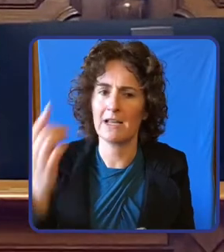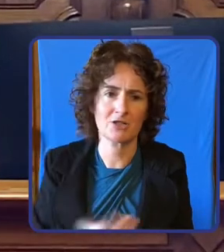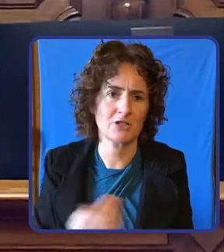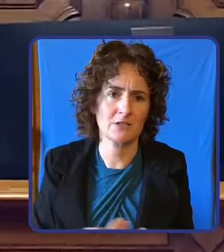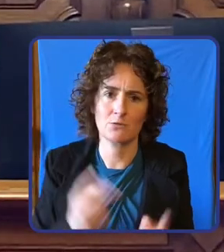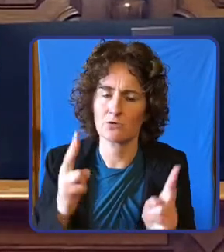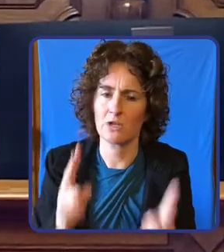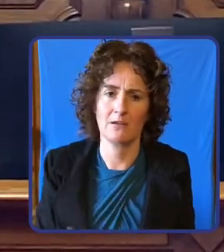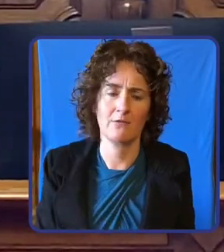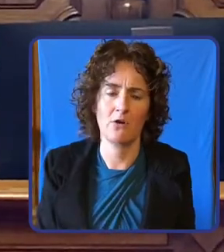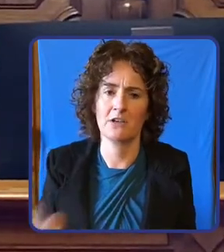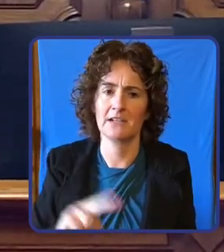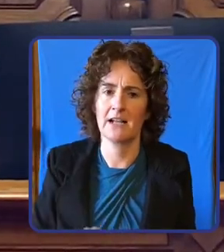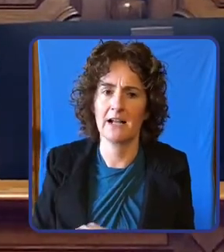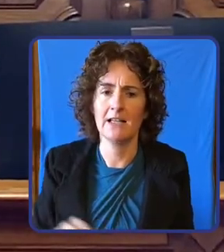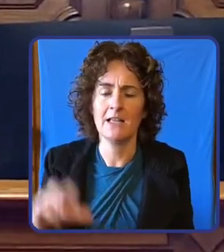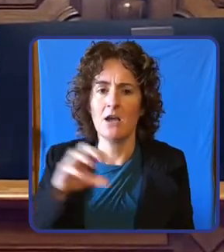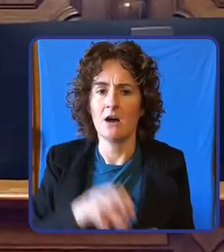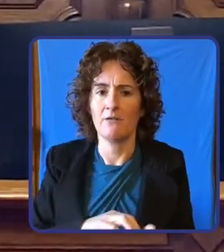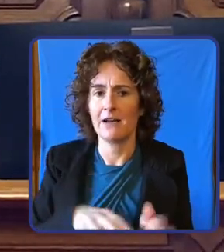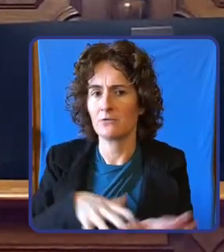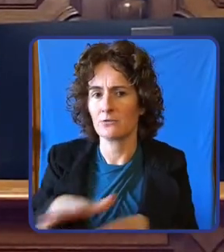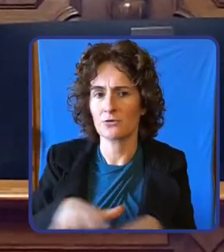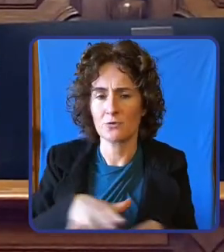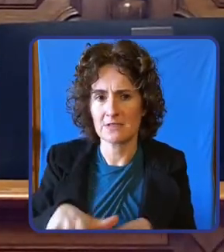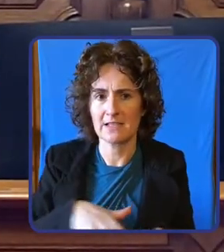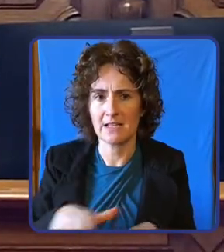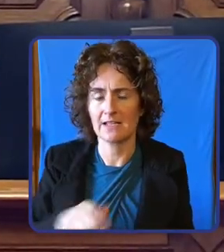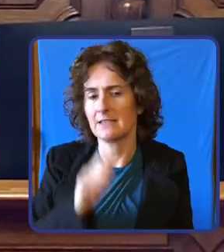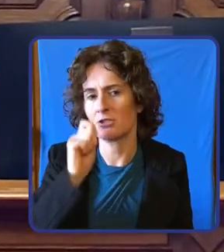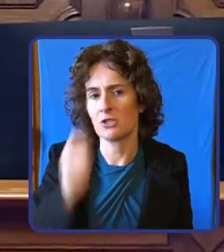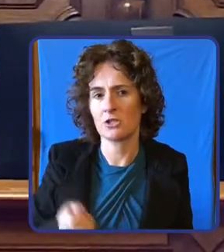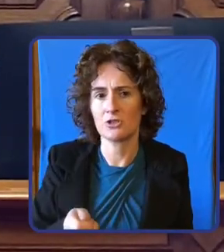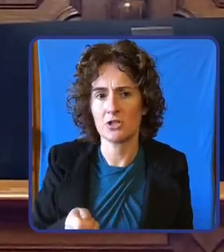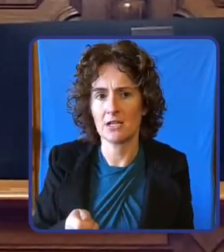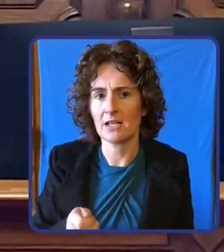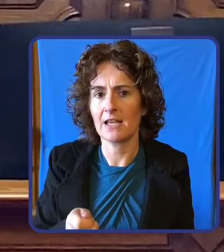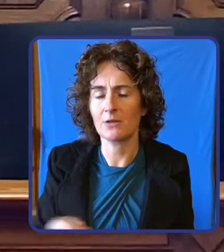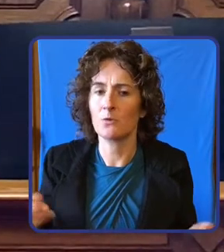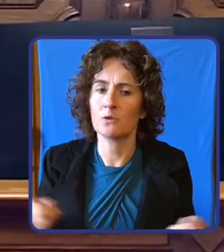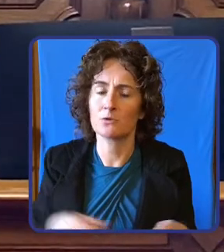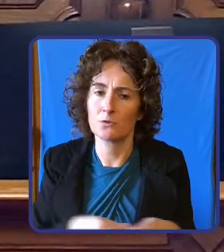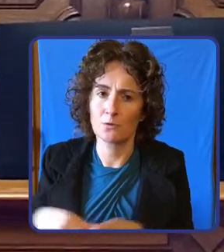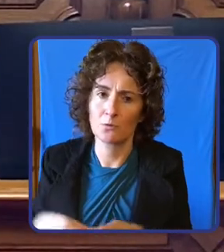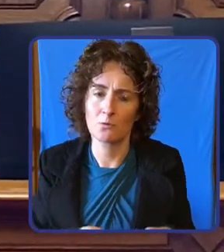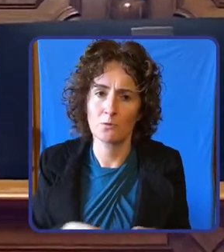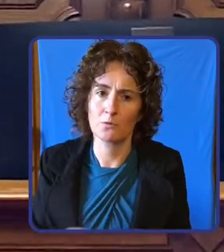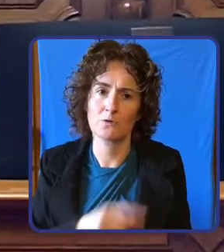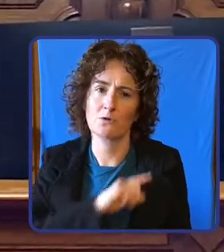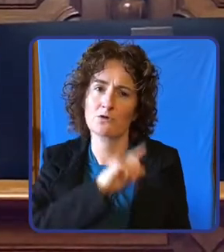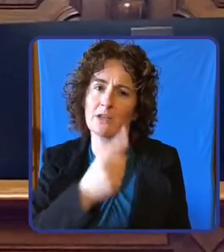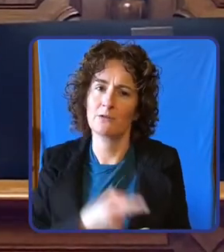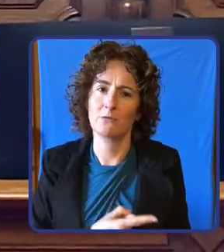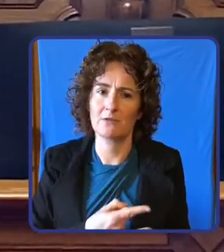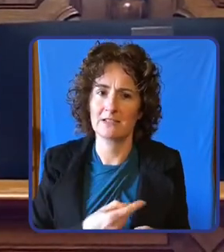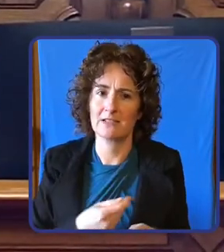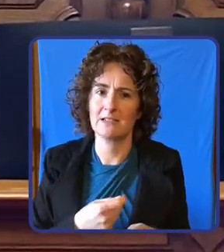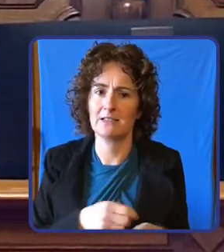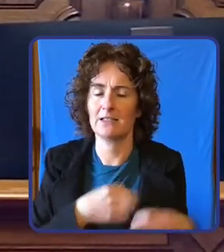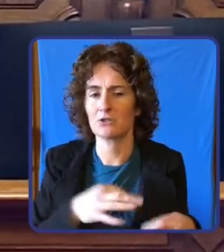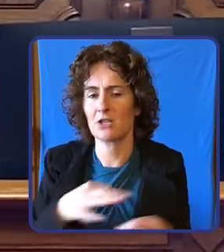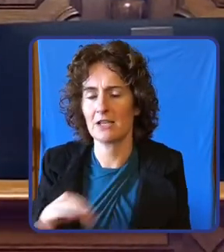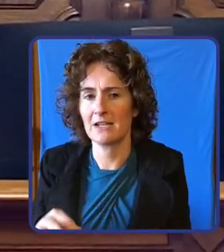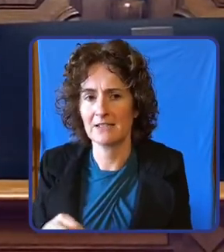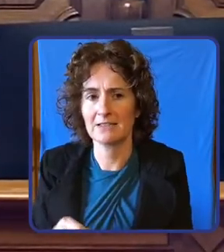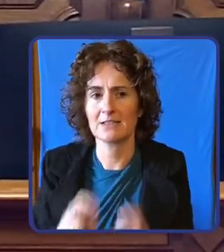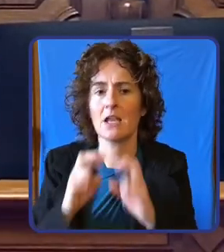bármilyen környezetben. A városnak az egy, a közlekedését sikerült, azt gondolom, közös erőfeszítéssel rendezni. Ugye évekig